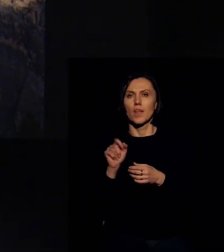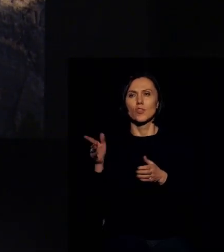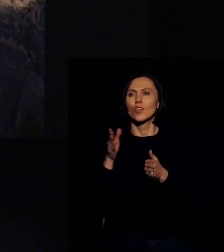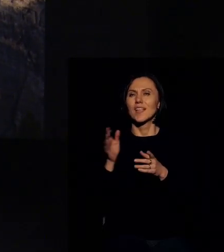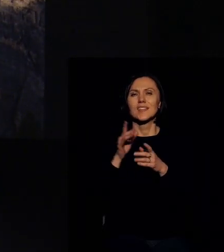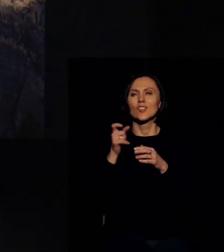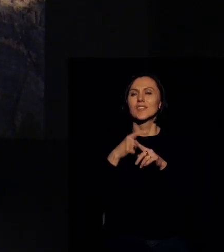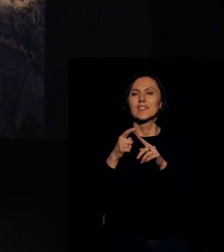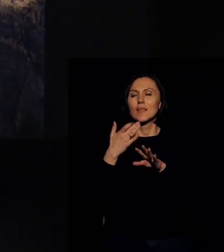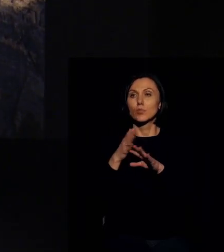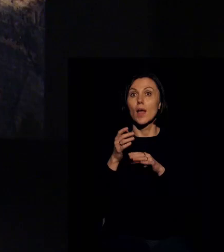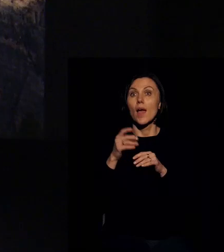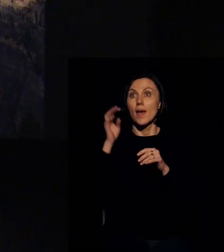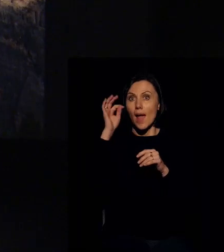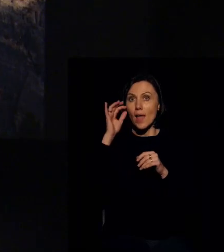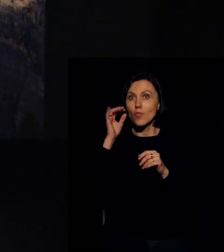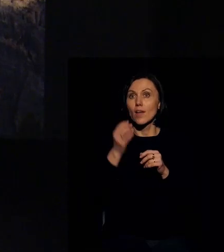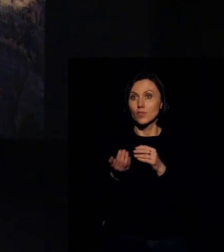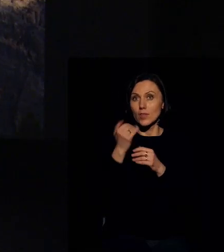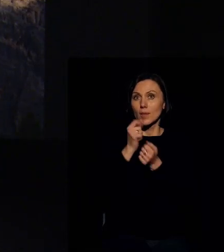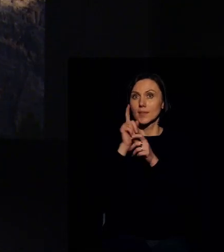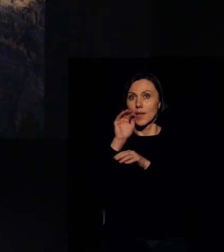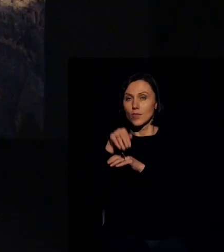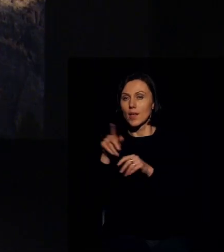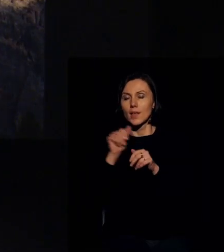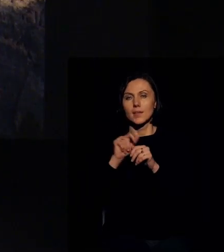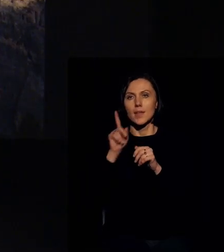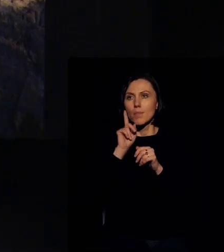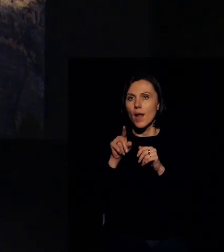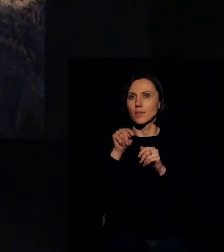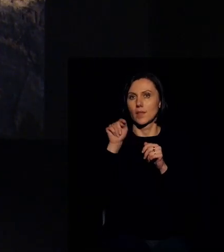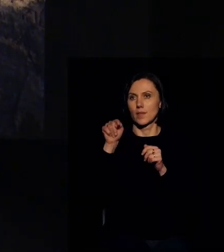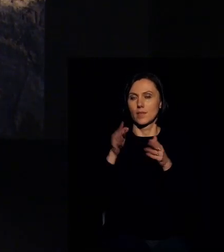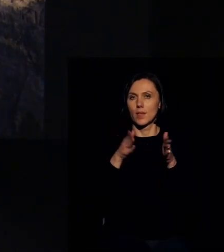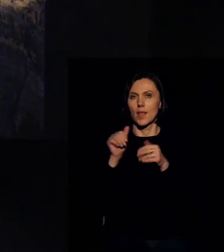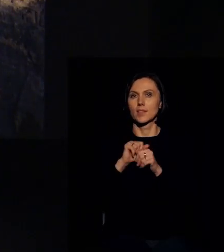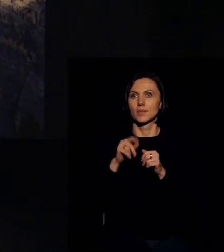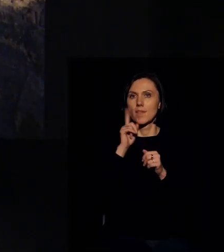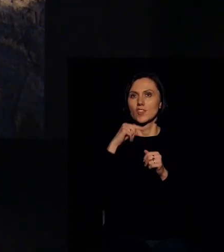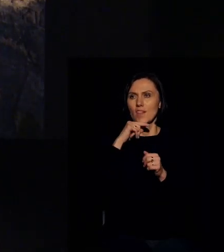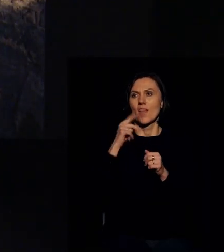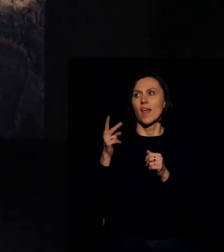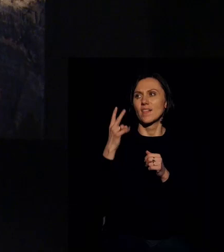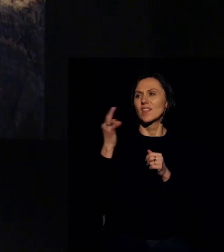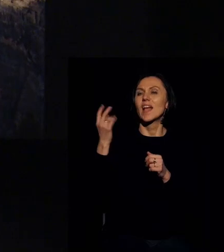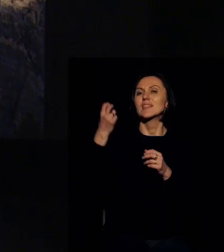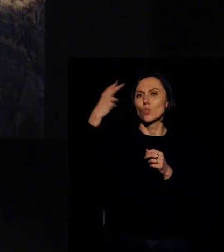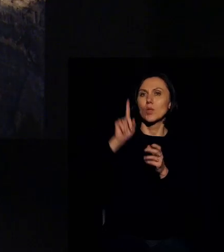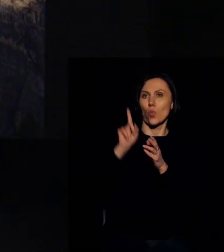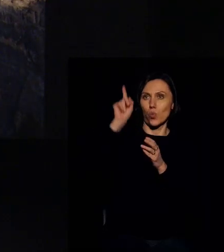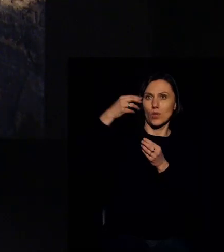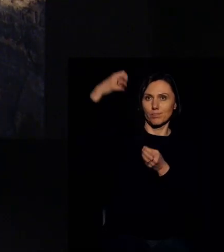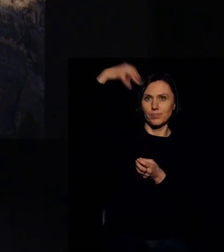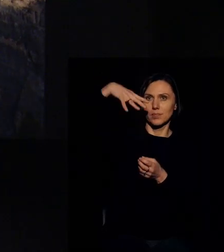jest zrobione, ale o świcie i o zachodzie ta tufana rzeczywiście jest czerwona. Teraz już zaczyna blaknąć, bo słońce wznosi się do góry, ale